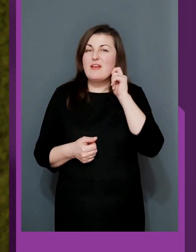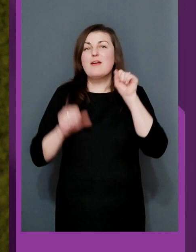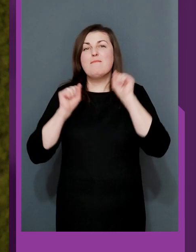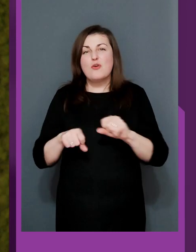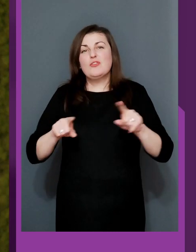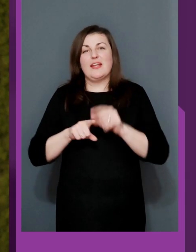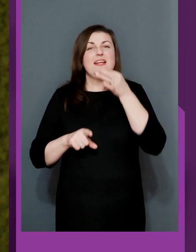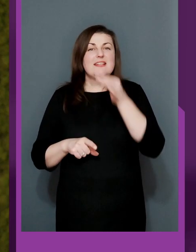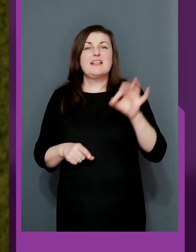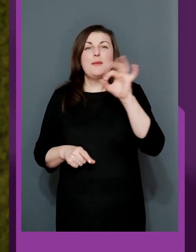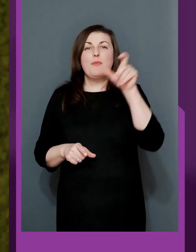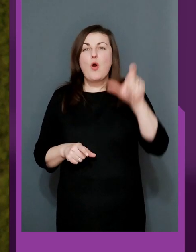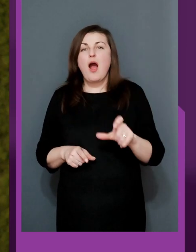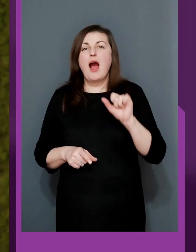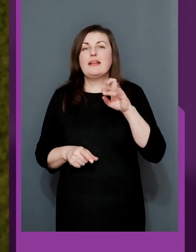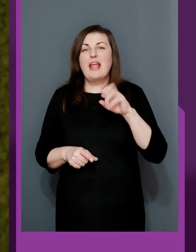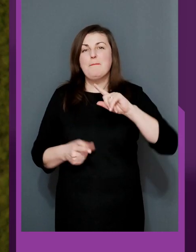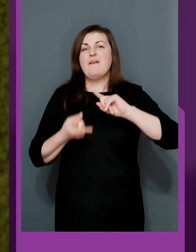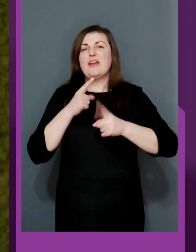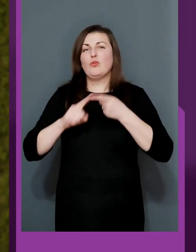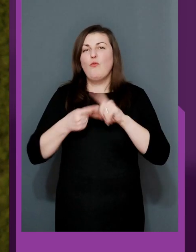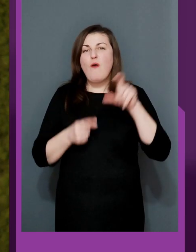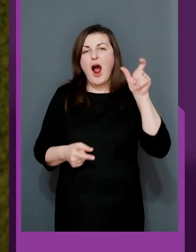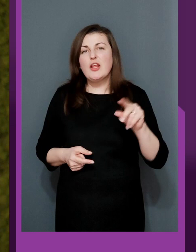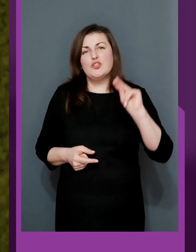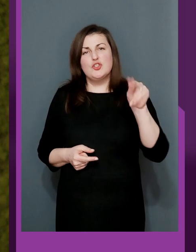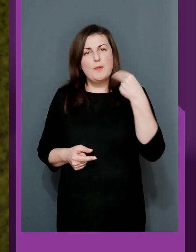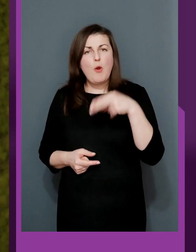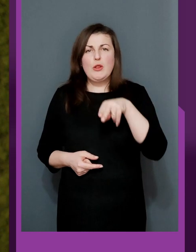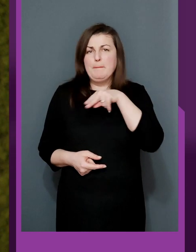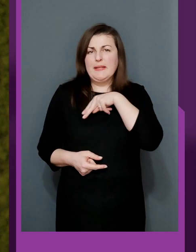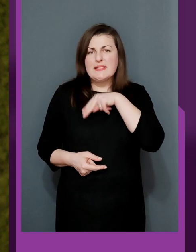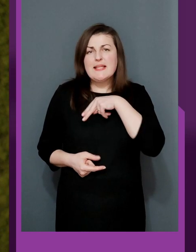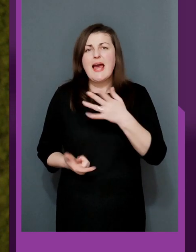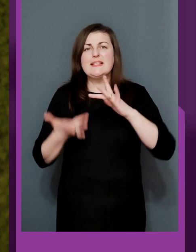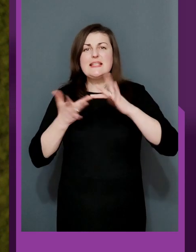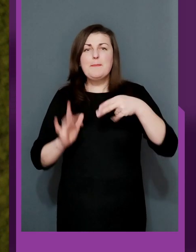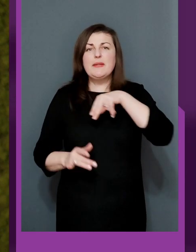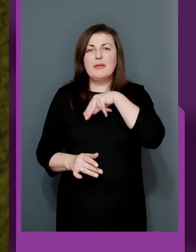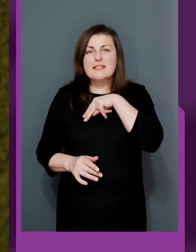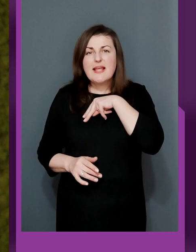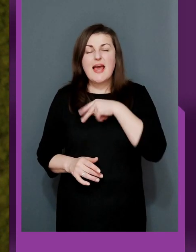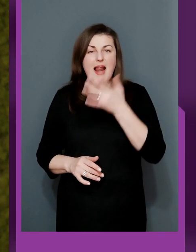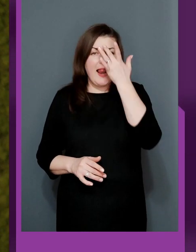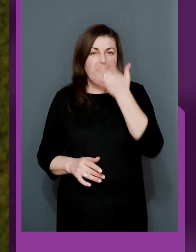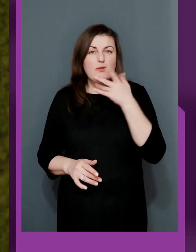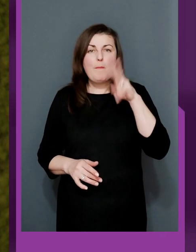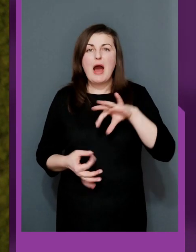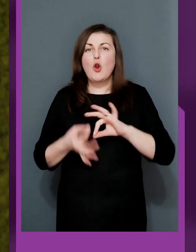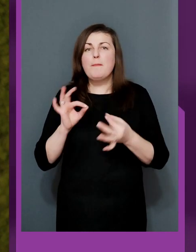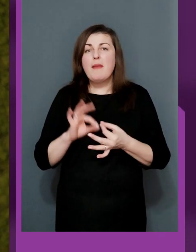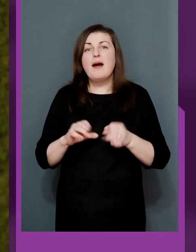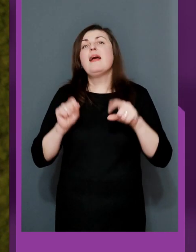можу таке сказати про Артема фактувальник чемпіон і призер срібний призер літньої